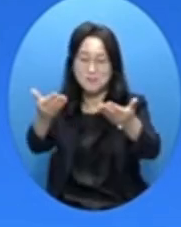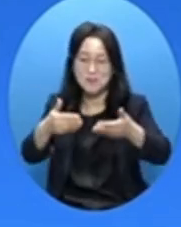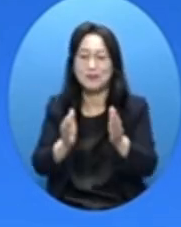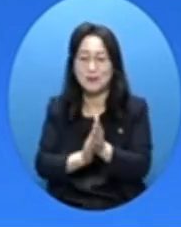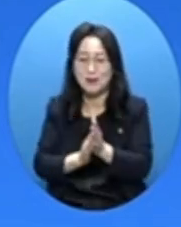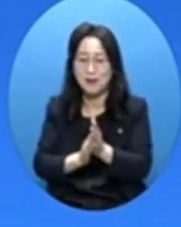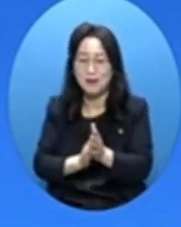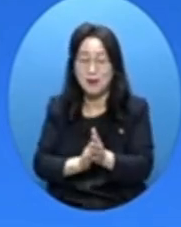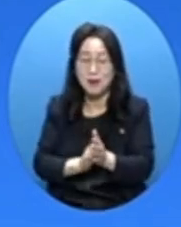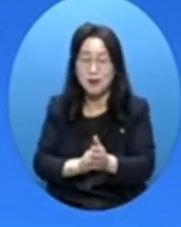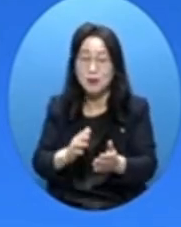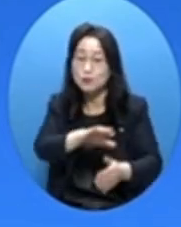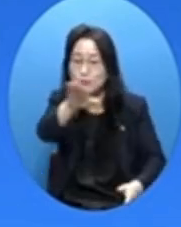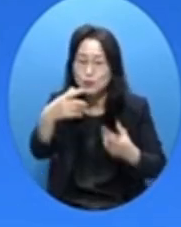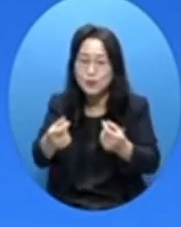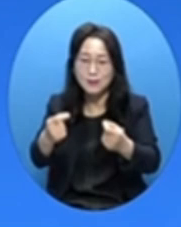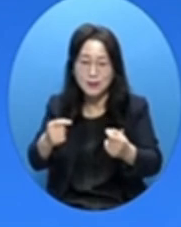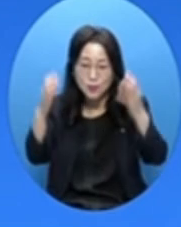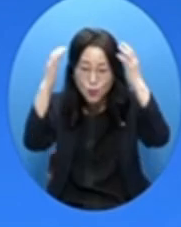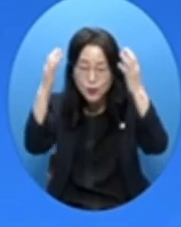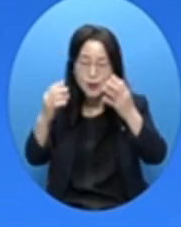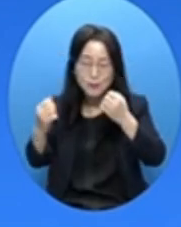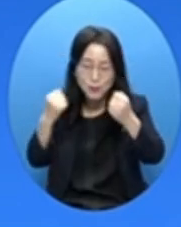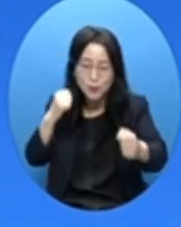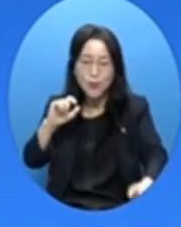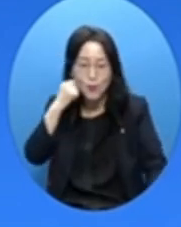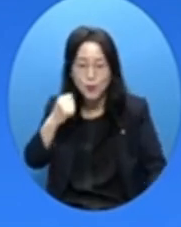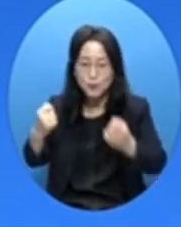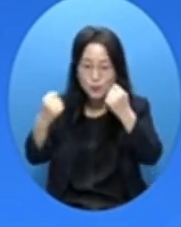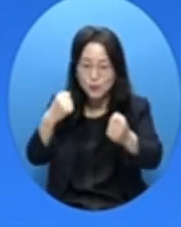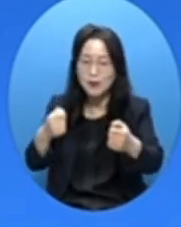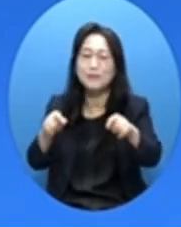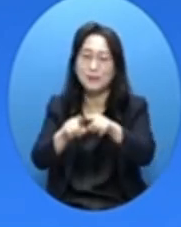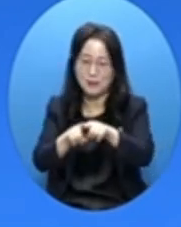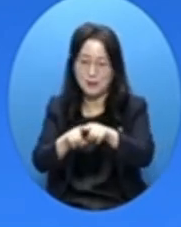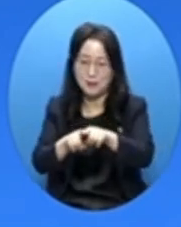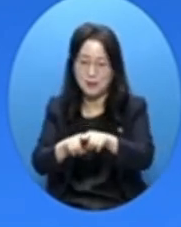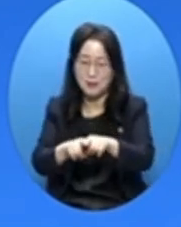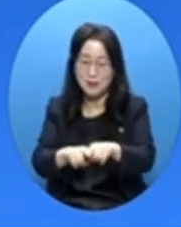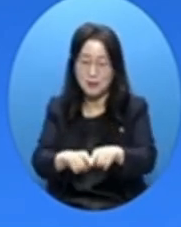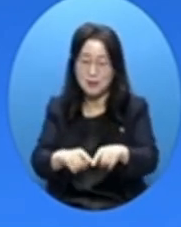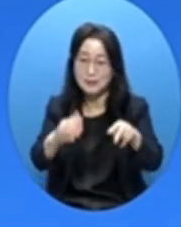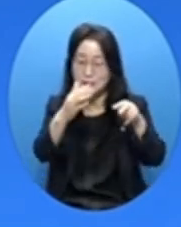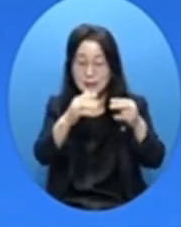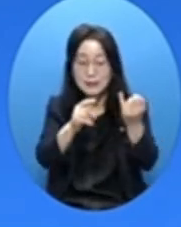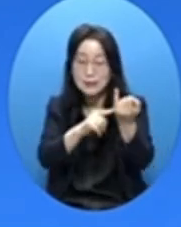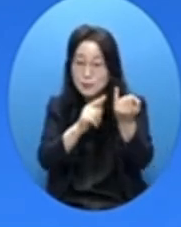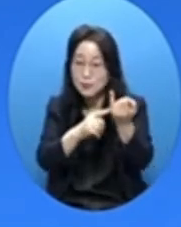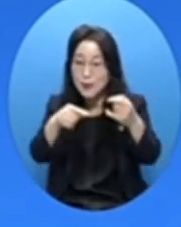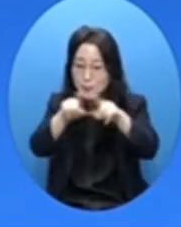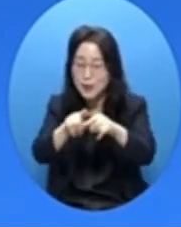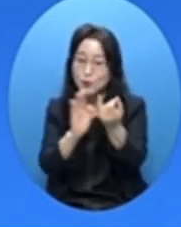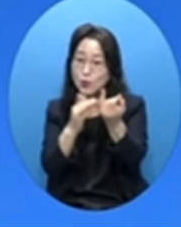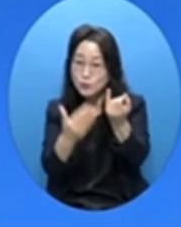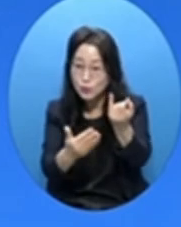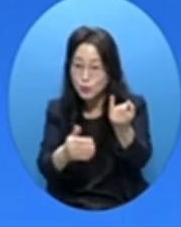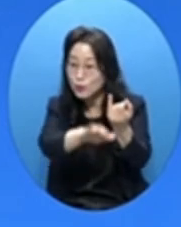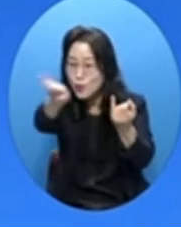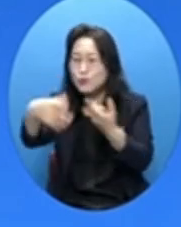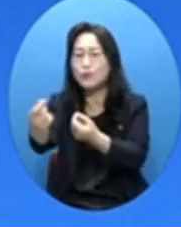길미 관한 건 우리 함께 하십니다 어류 가운데 우리 함께 했습니다 그 3회가 함께 하신 하나님이 바로 여러분의 하나님